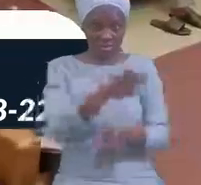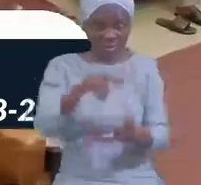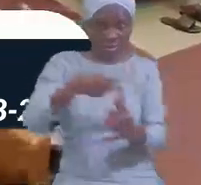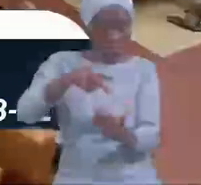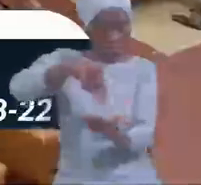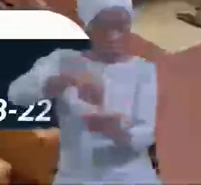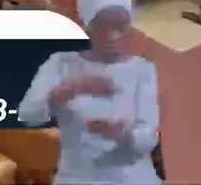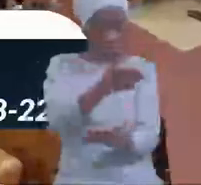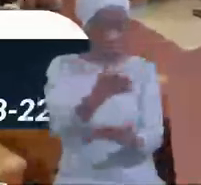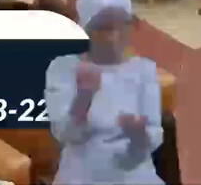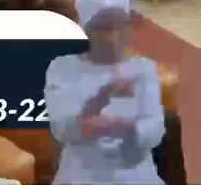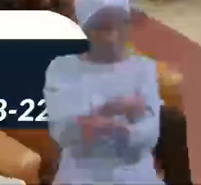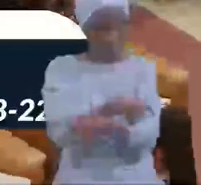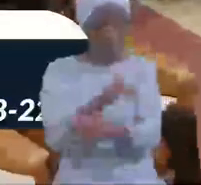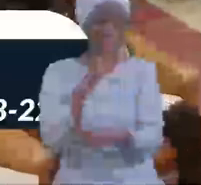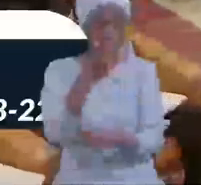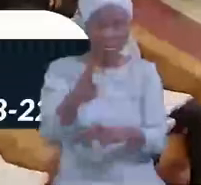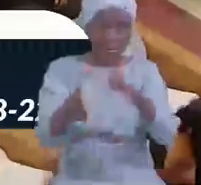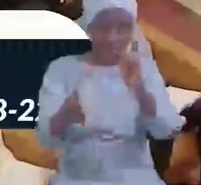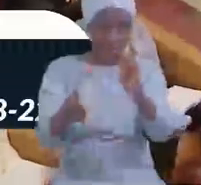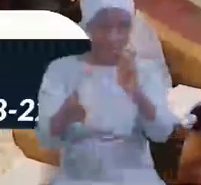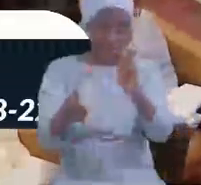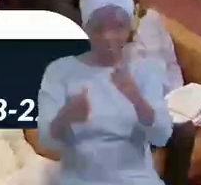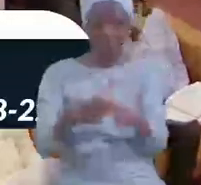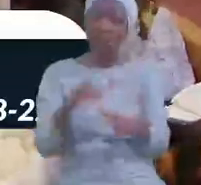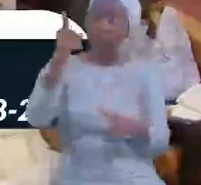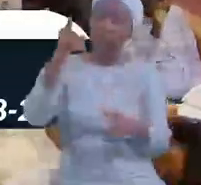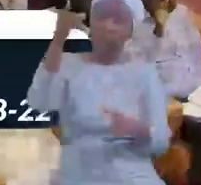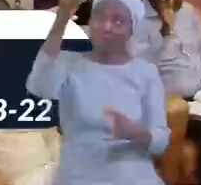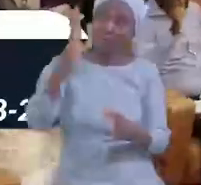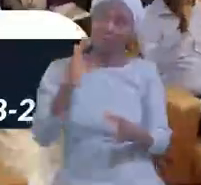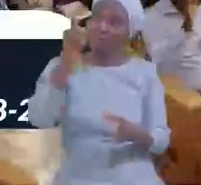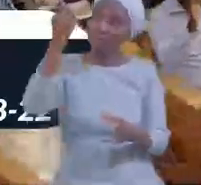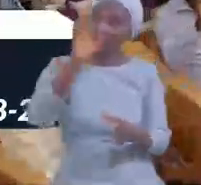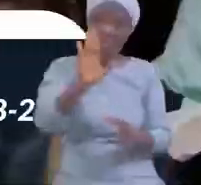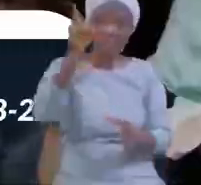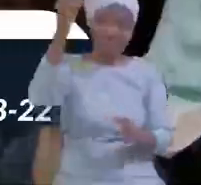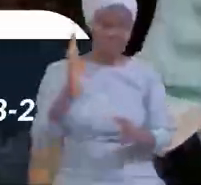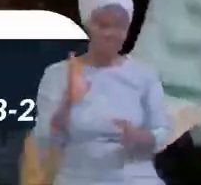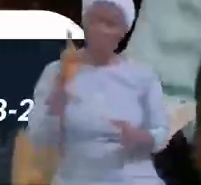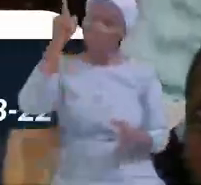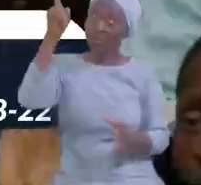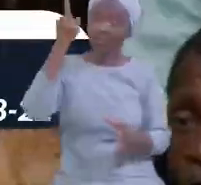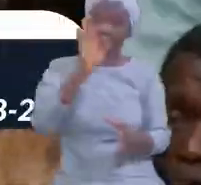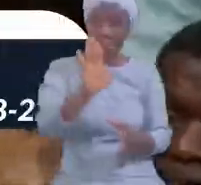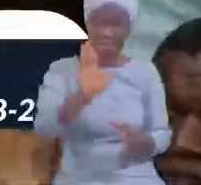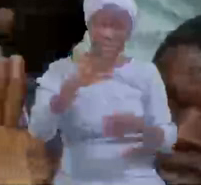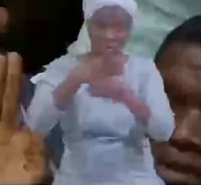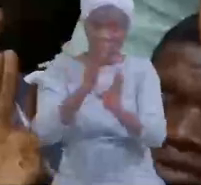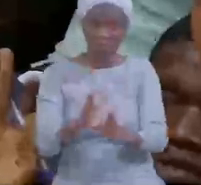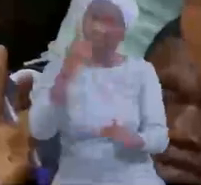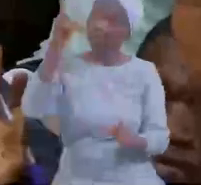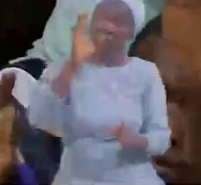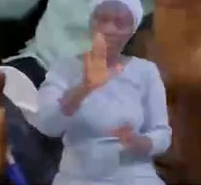chair? Est-il votre Dieu? Est-il votre Créateur? Il est votre guérisseur? Il est